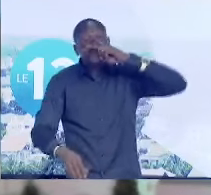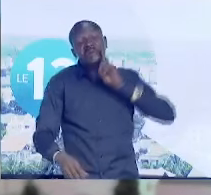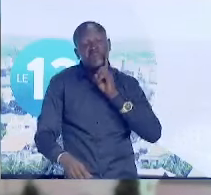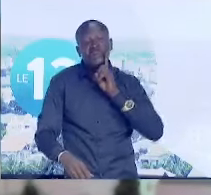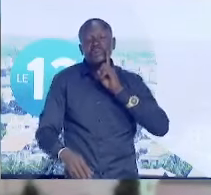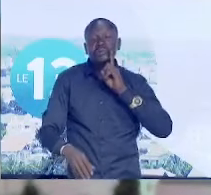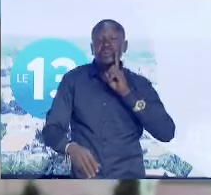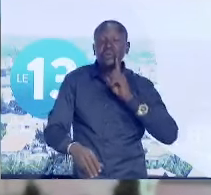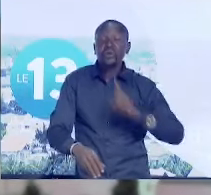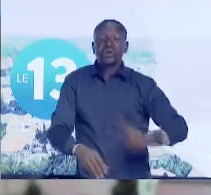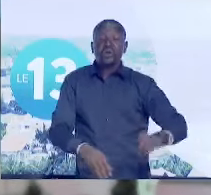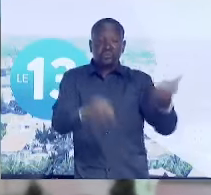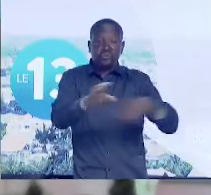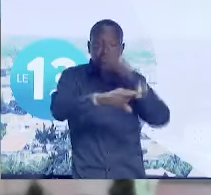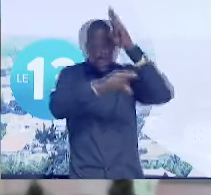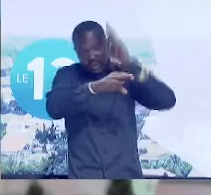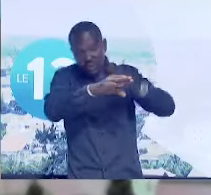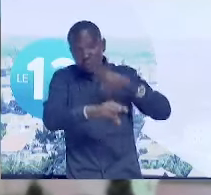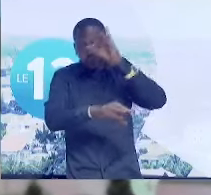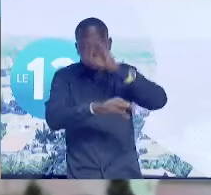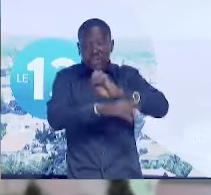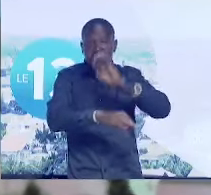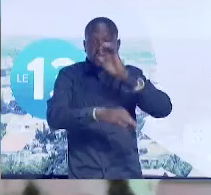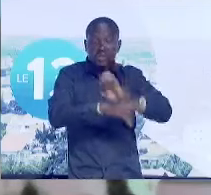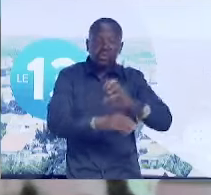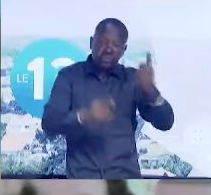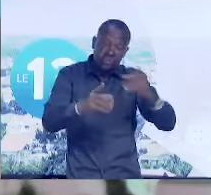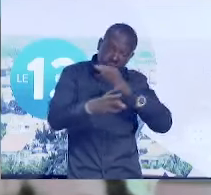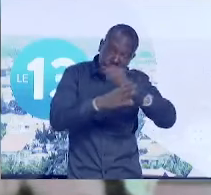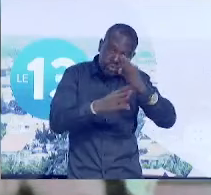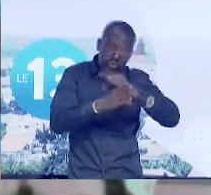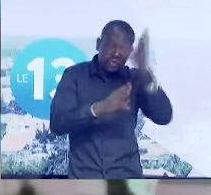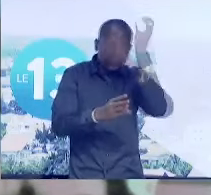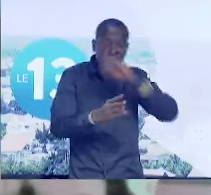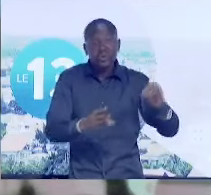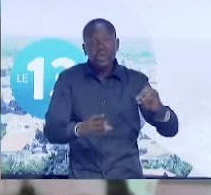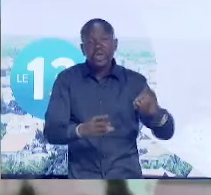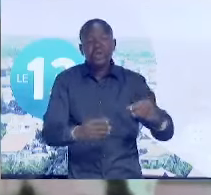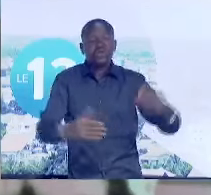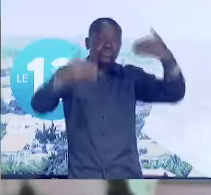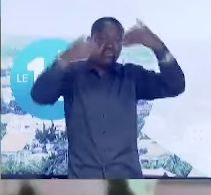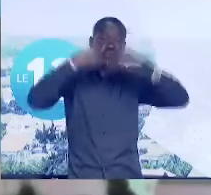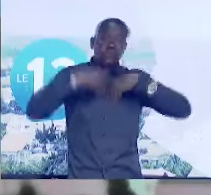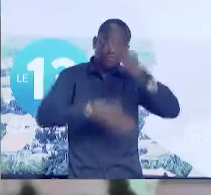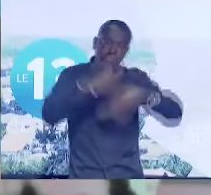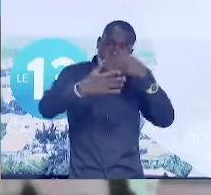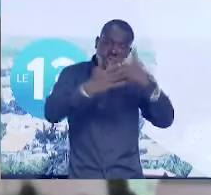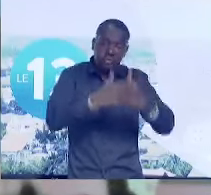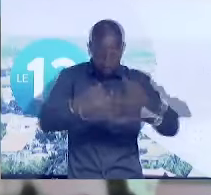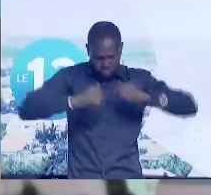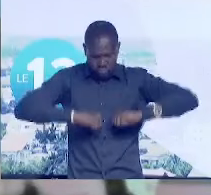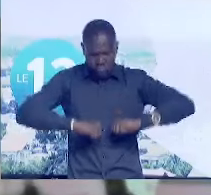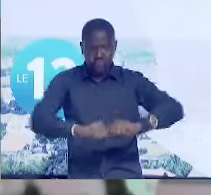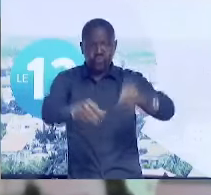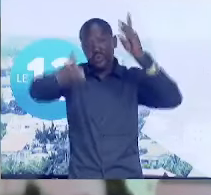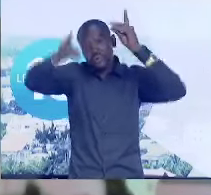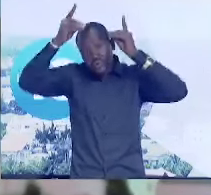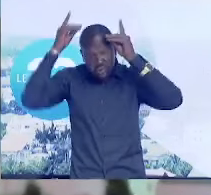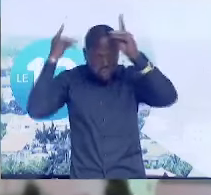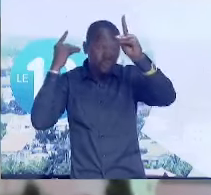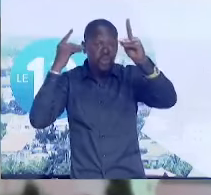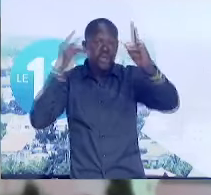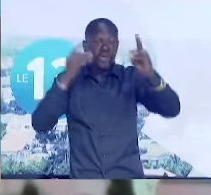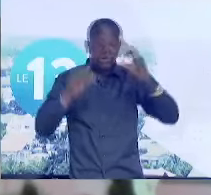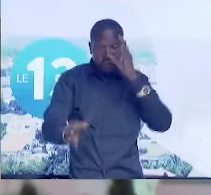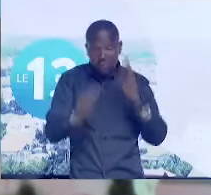sont en formation à Ouagadougou sur les outils juridiques. Ils s'approprient presque tout sur les poursuites douanières devant les